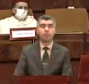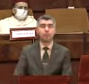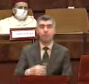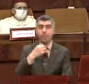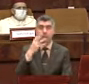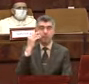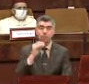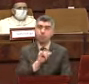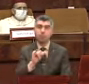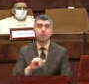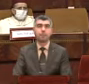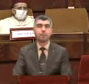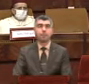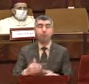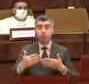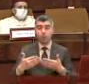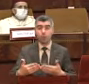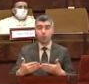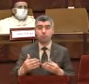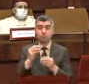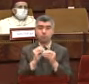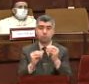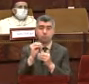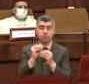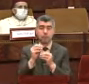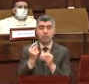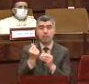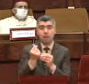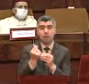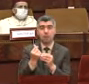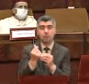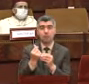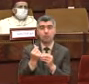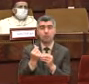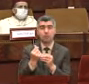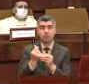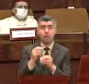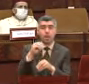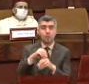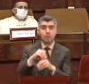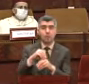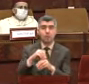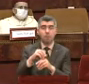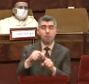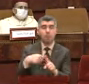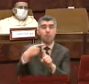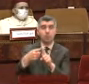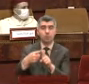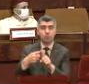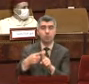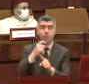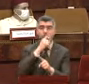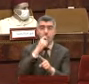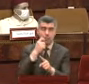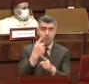نتناساوه. اليوم ارتفاع في هذا واحد عاوتاني تزاد واحد شويه وفي 16 احتمال دابا في هذا رمضان